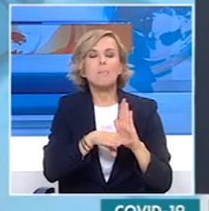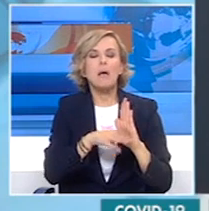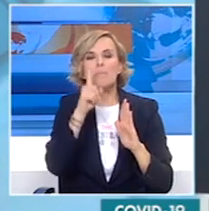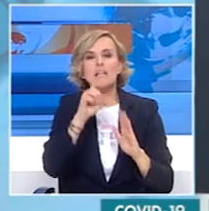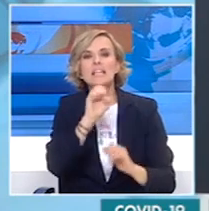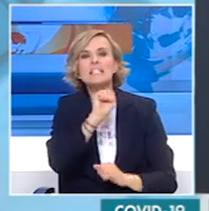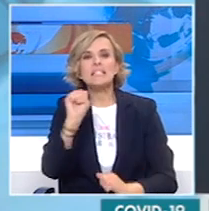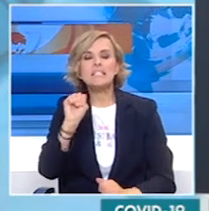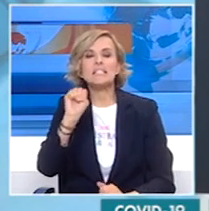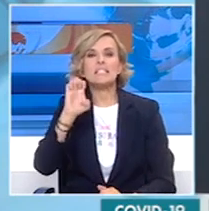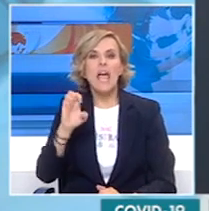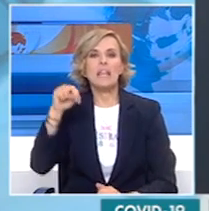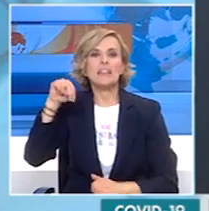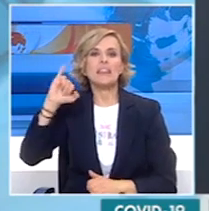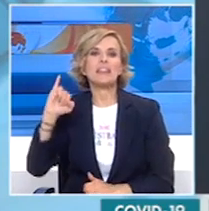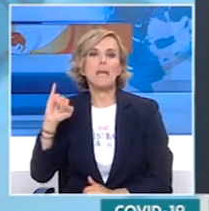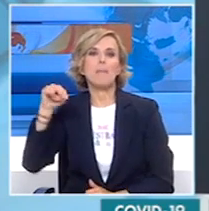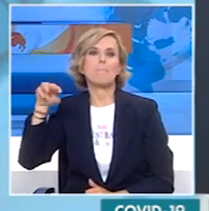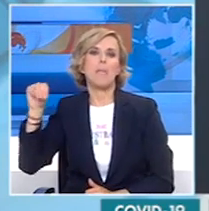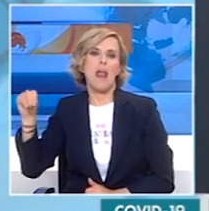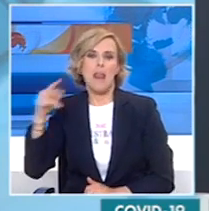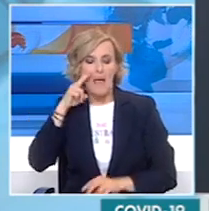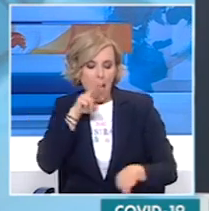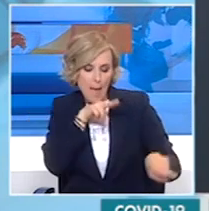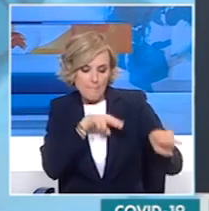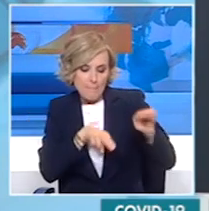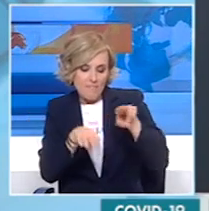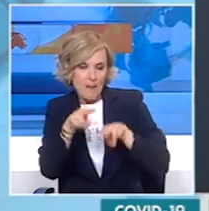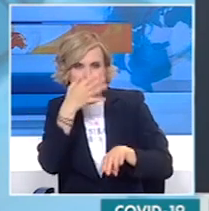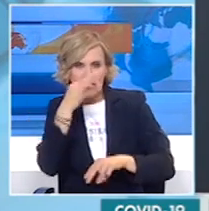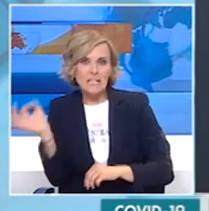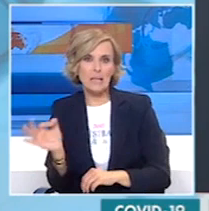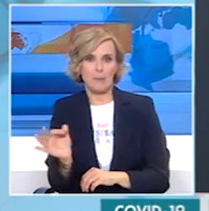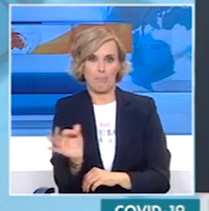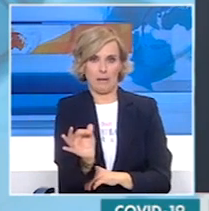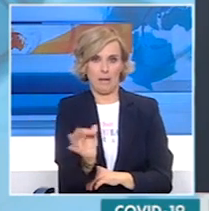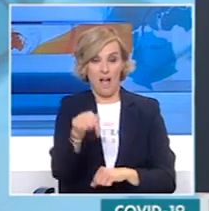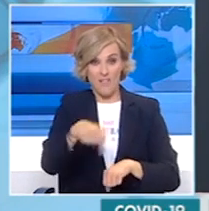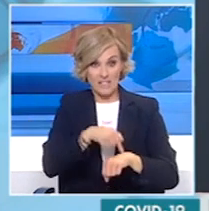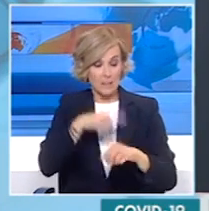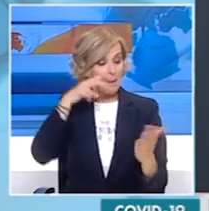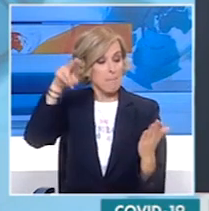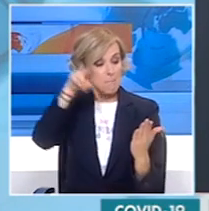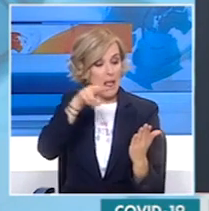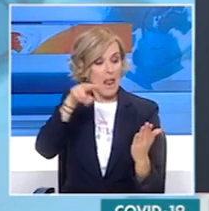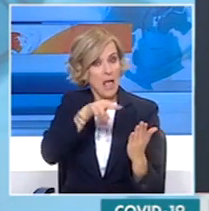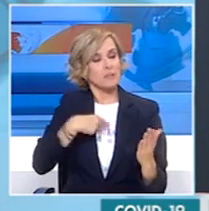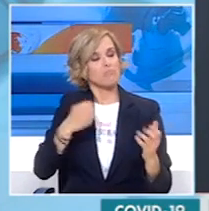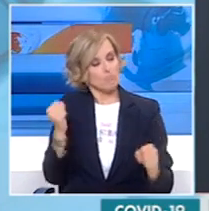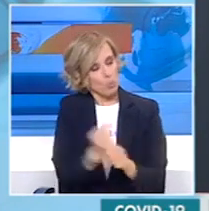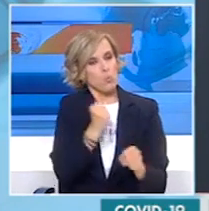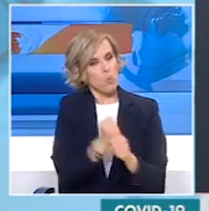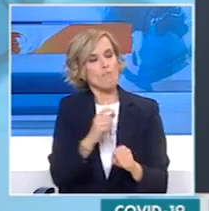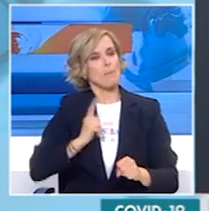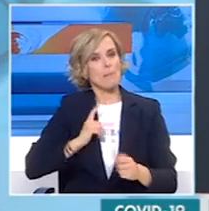σύστημα που χρησιμοποιείται για την επιτήρηση και της γρίπης. Αυτές οι μελέτες είναι αυτή τη στιγμή ενισχύ και θα μας δώσουν